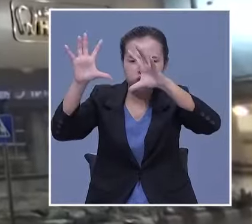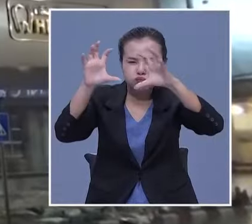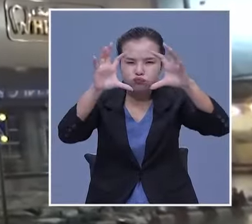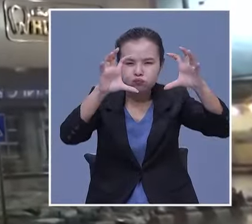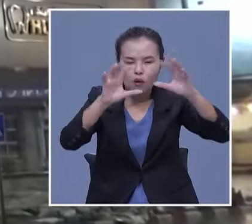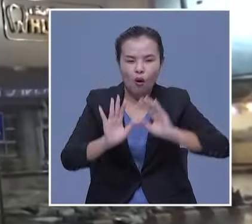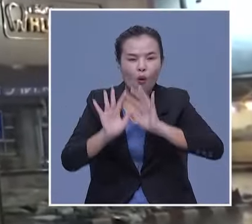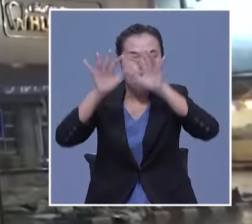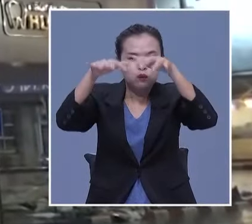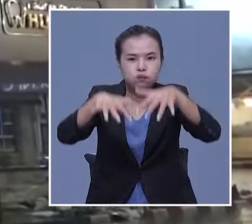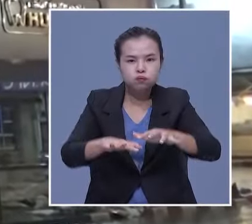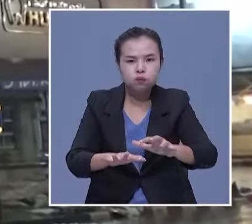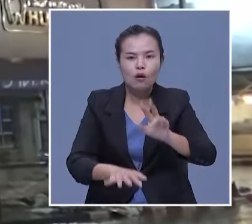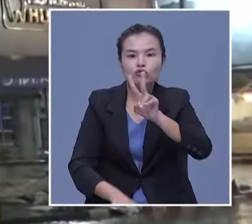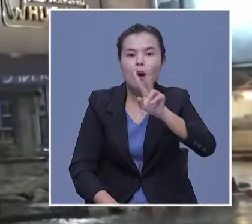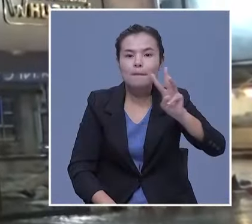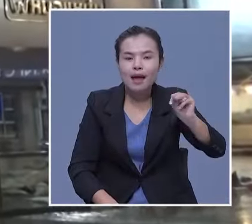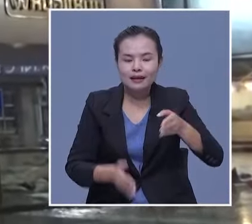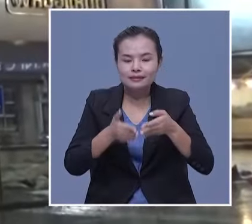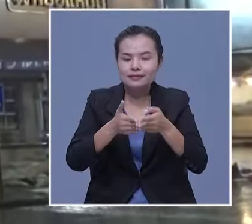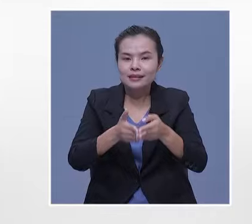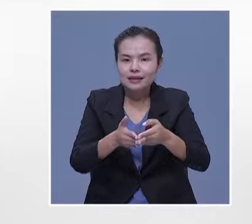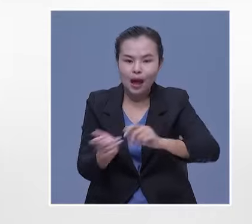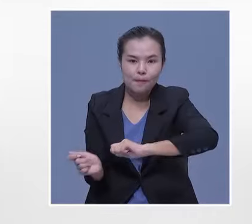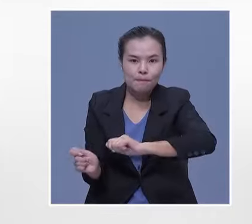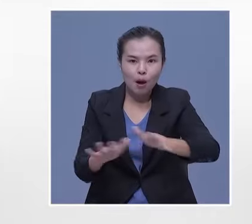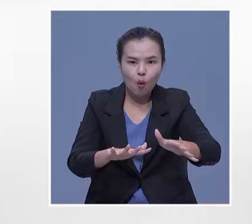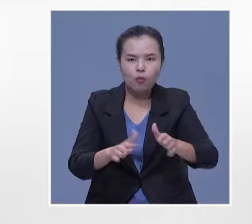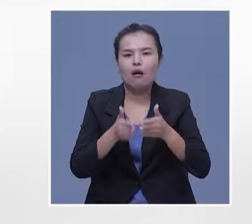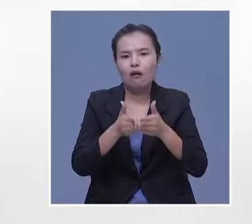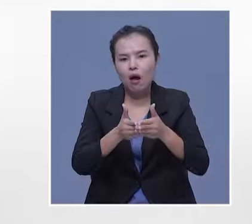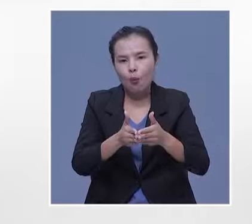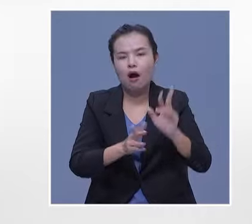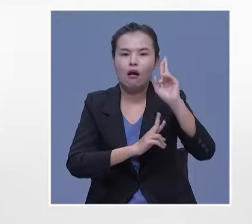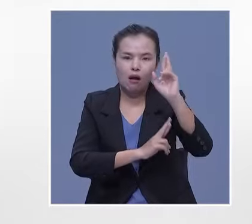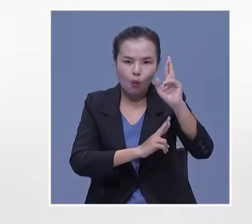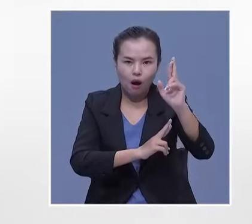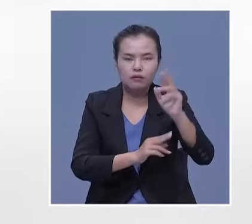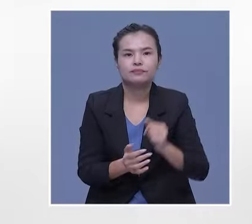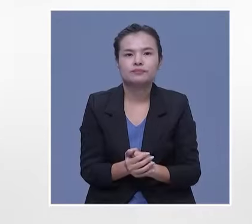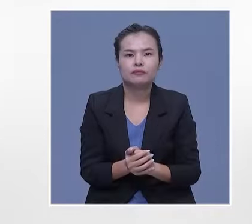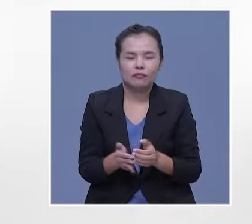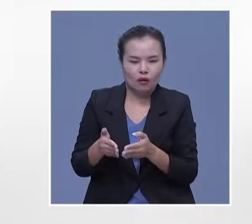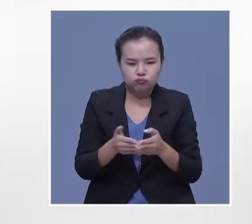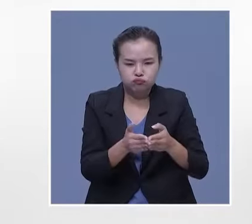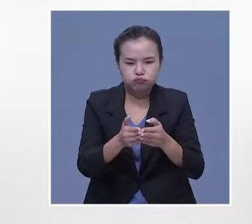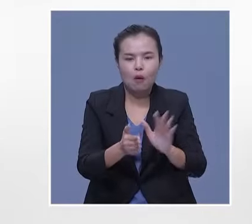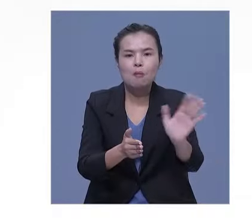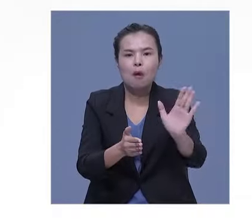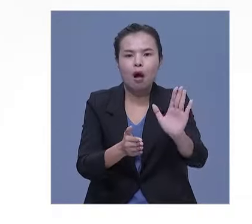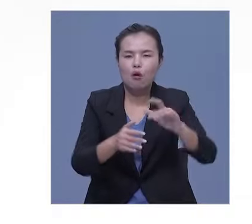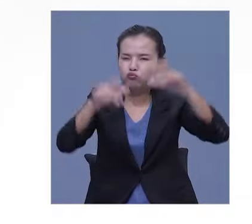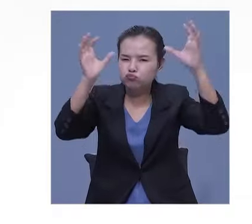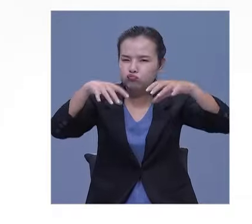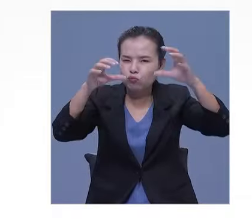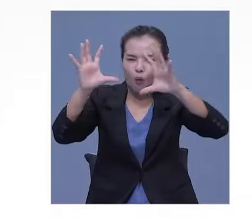มากกว่า 2มตนะครับขอให้ชาวเรือในบริเวณดังกล่าวเดินเรือด้วยความระมัดระวังและหลีกเลี่ยงการเดินเรือในบริเวณที่มีฝน